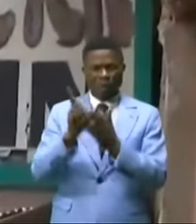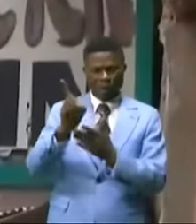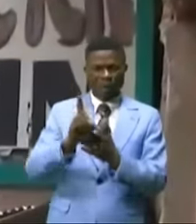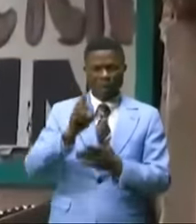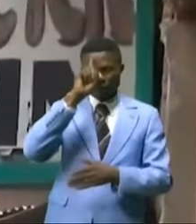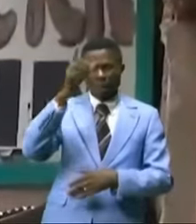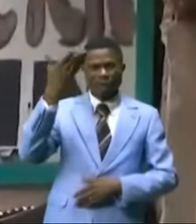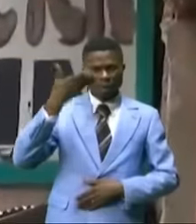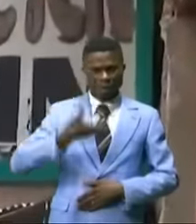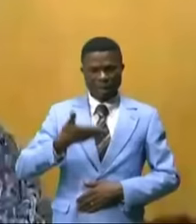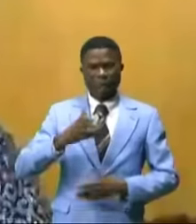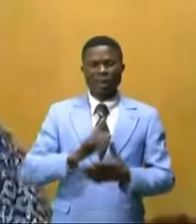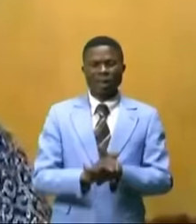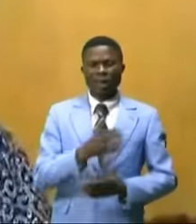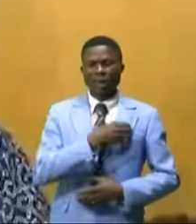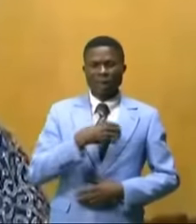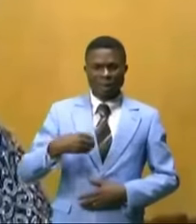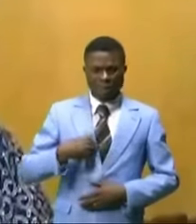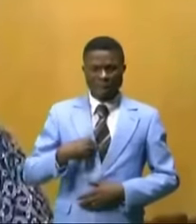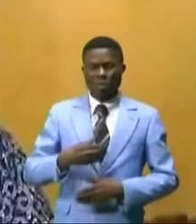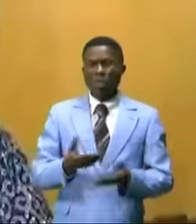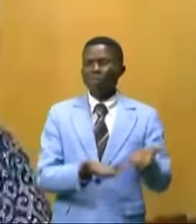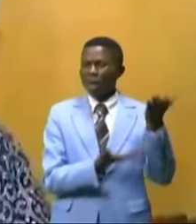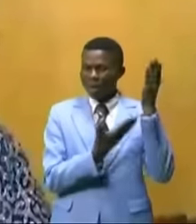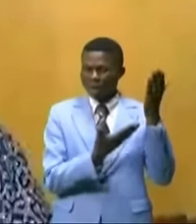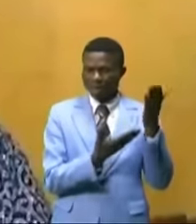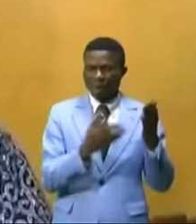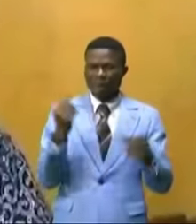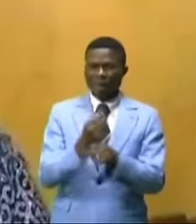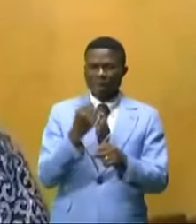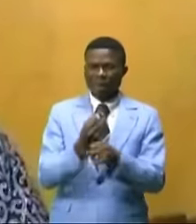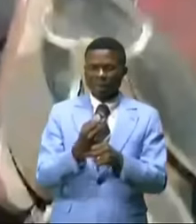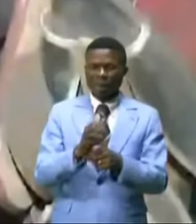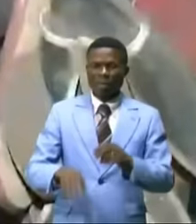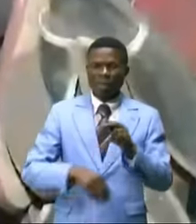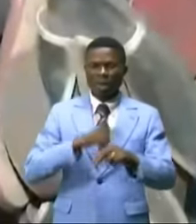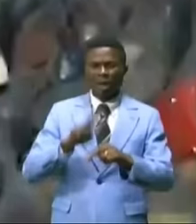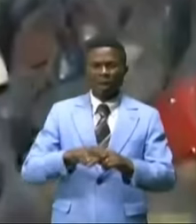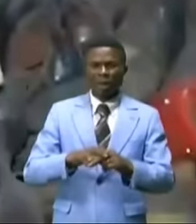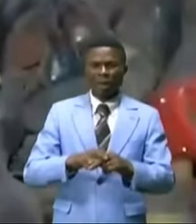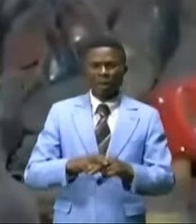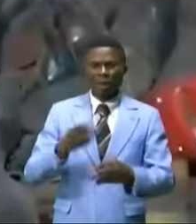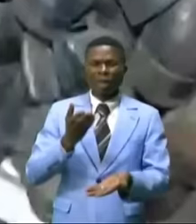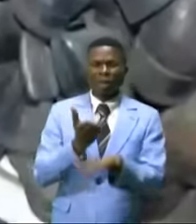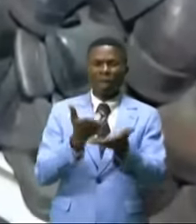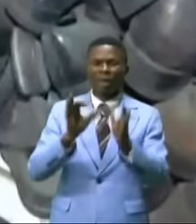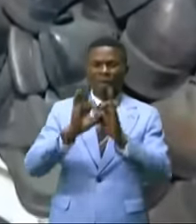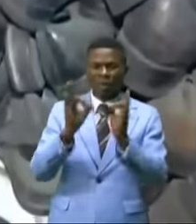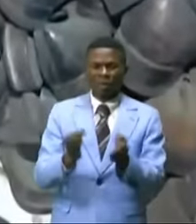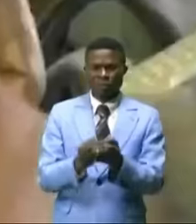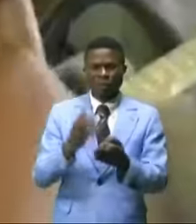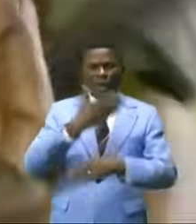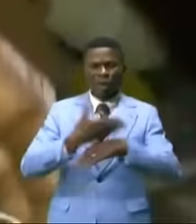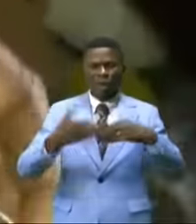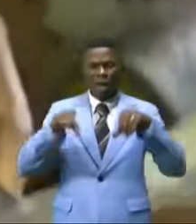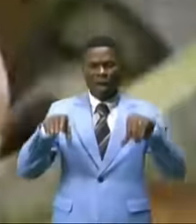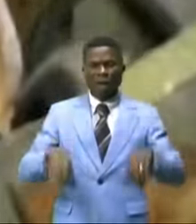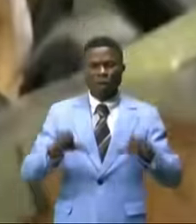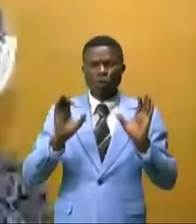Elle invite ainsi les femmes à se démarquer dans tous les domaines de la vie nationale pour aider leur foyer et bâtir un Congo